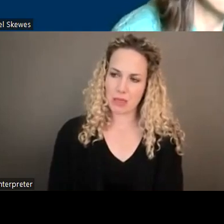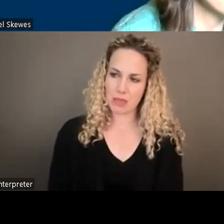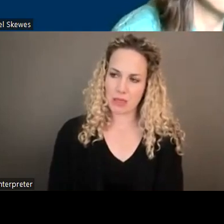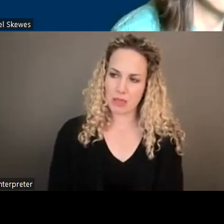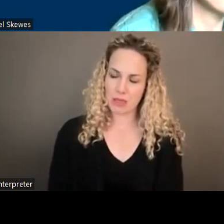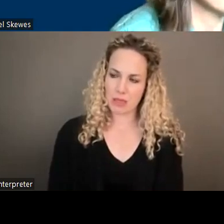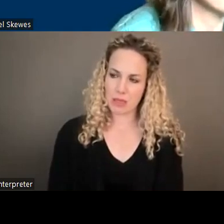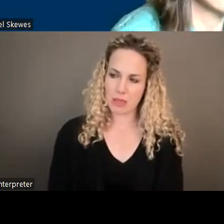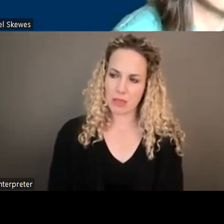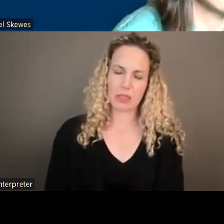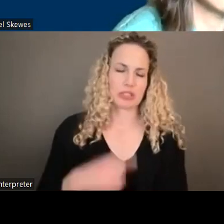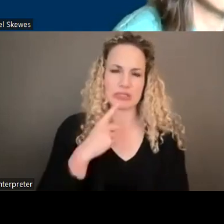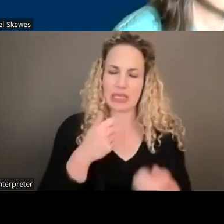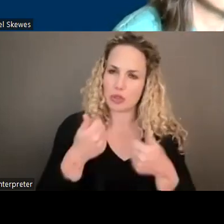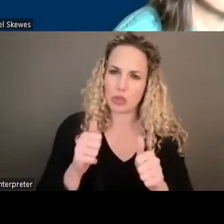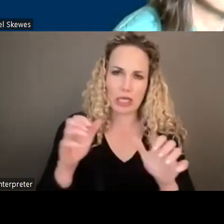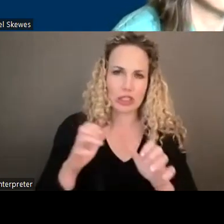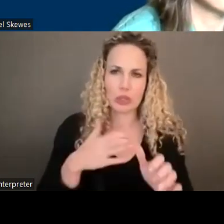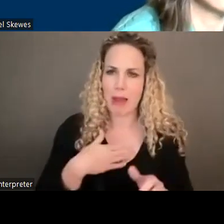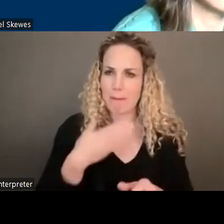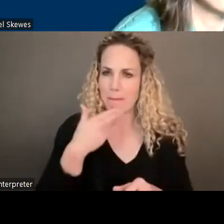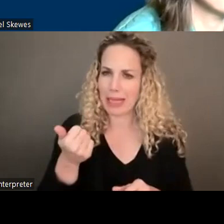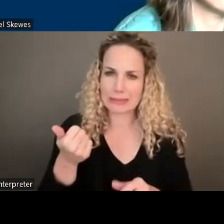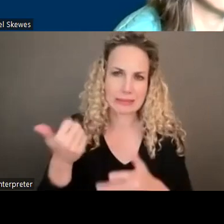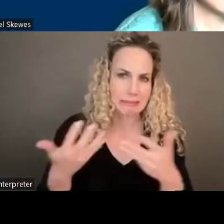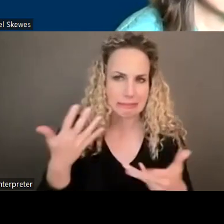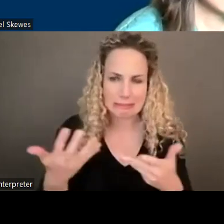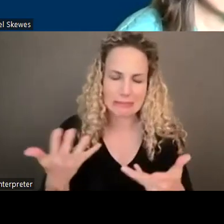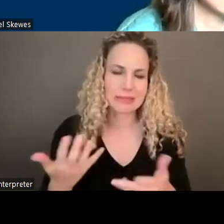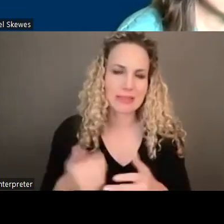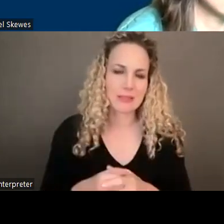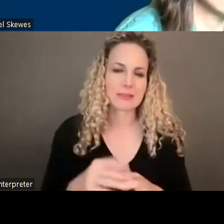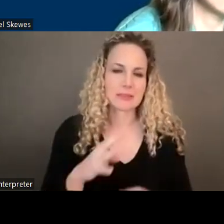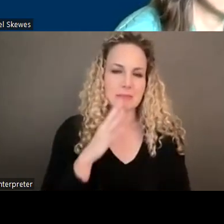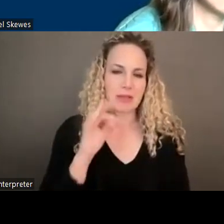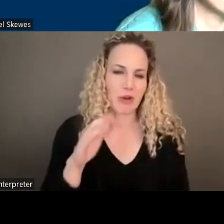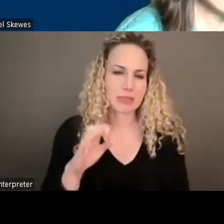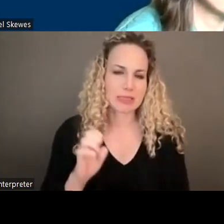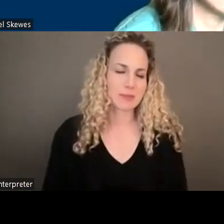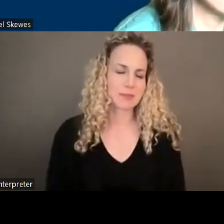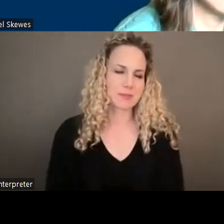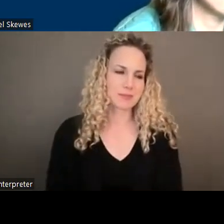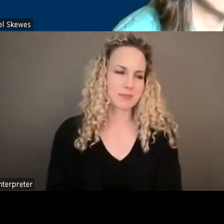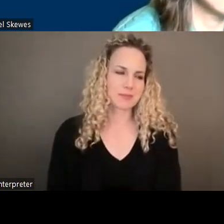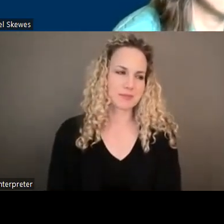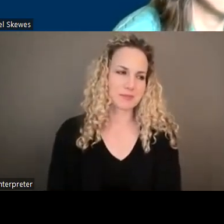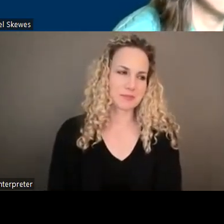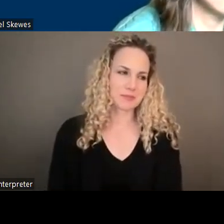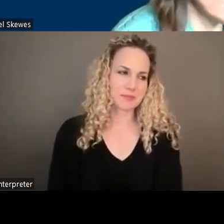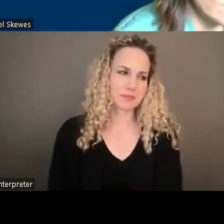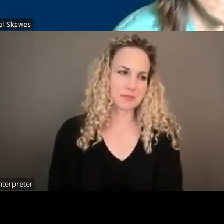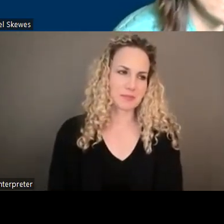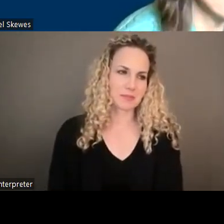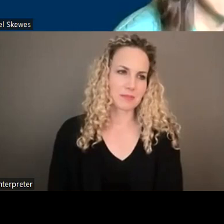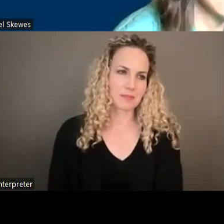نیست که اگر یک ذره از پیش یادم خراب شده باشه یا چی که ما مثلا نتانم بگیرم چیز با او کار نخواد داشت.